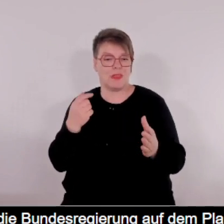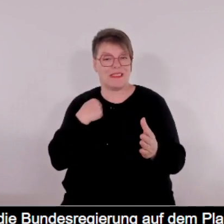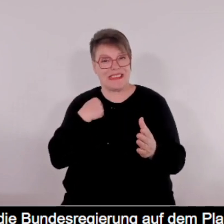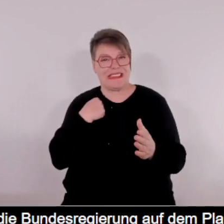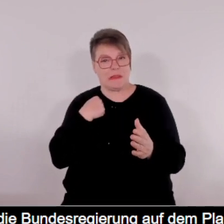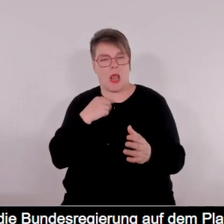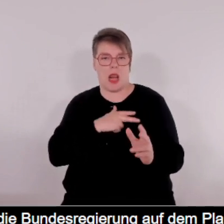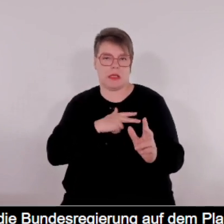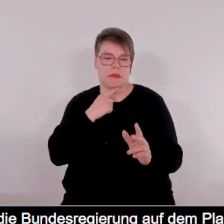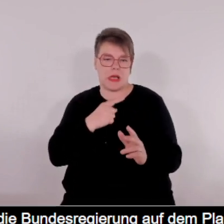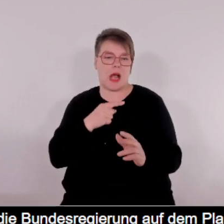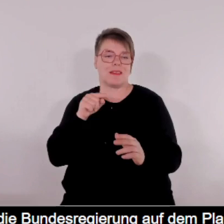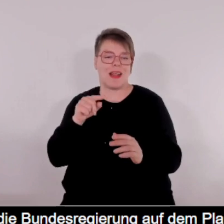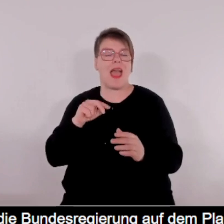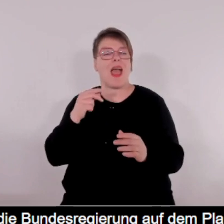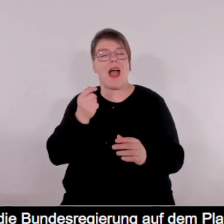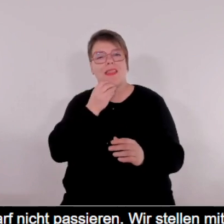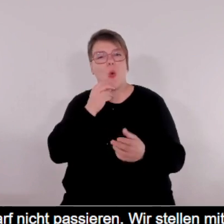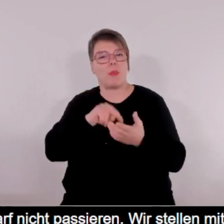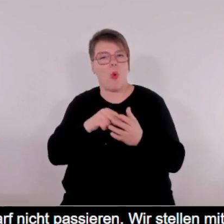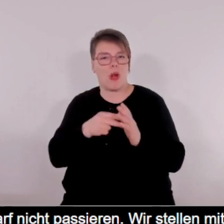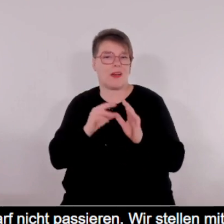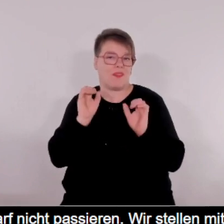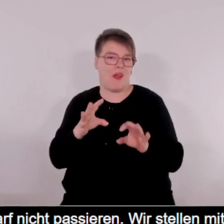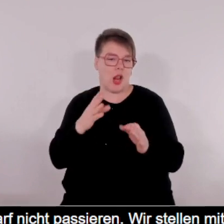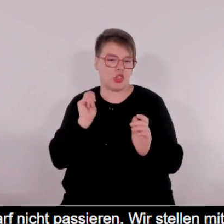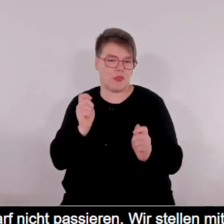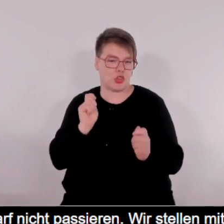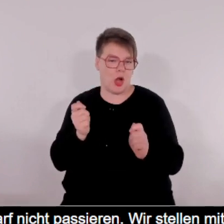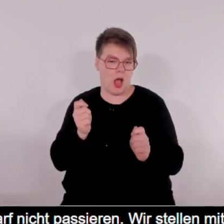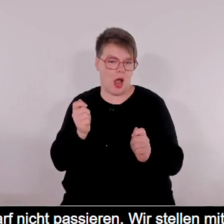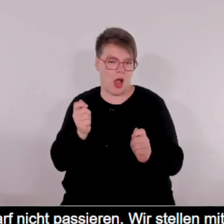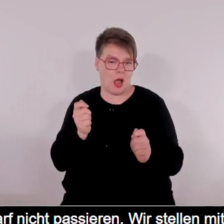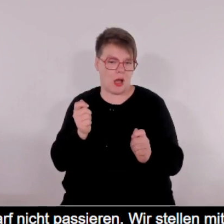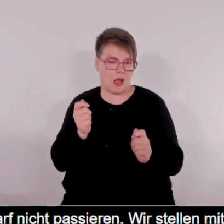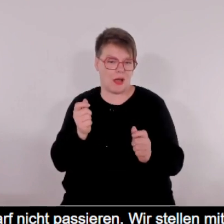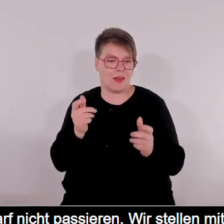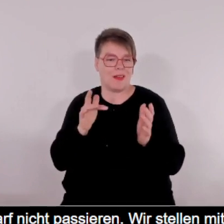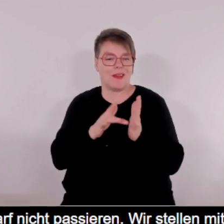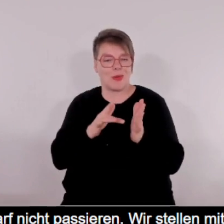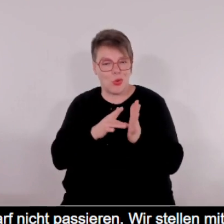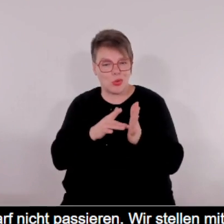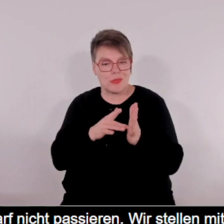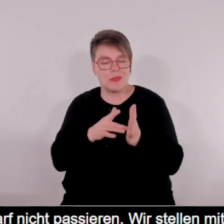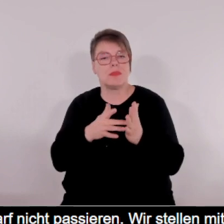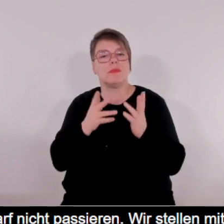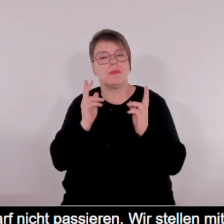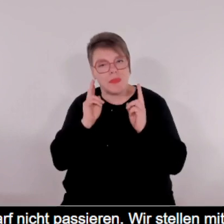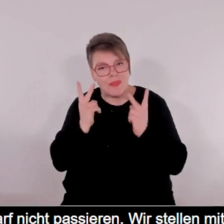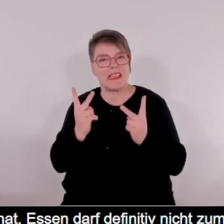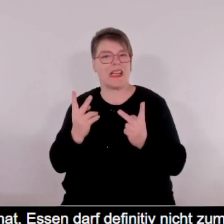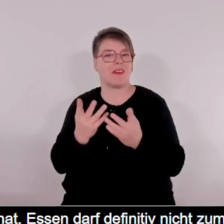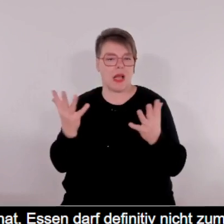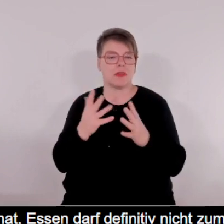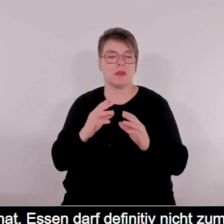stehen wir auch dazu, dass wir in Kindergärten und auch in den Schulen hier mit den Kindern in den Bildungsprogrammen